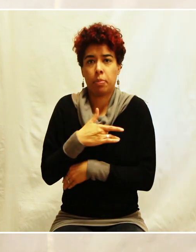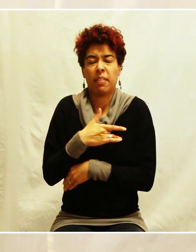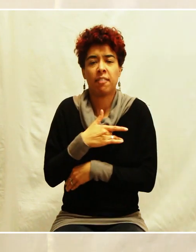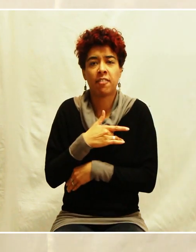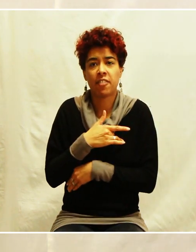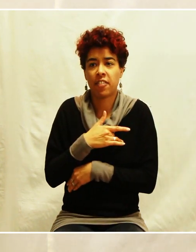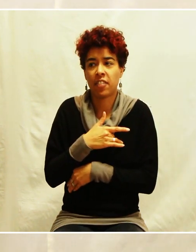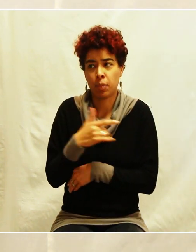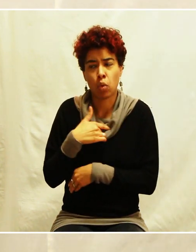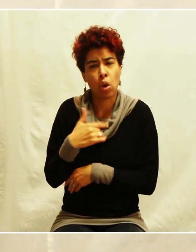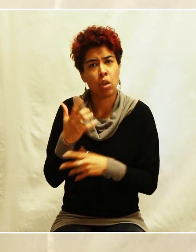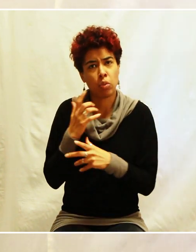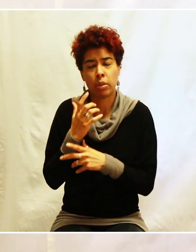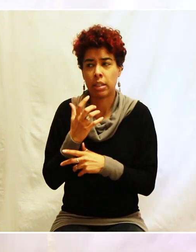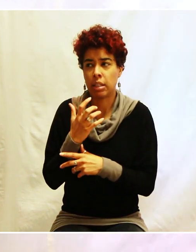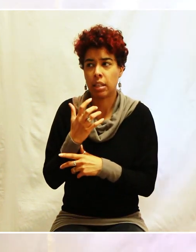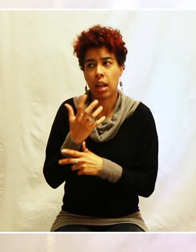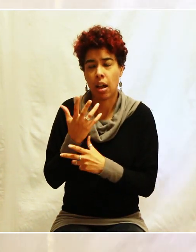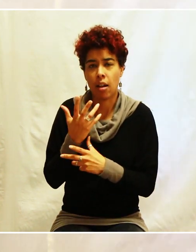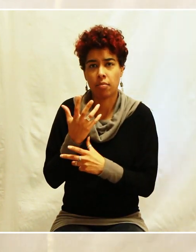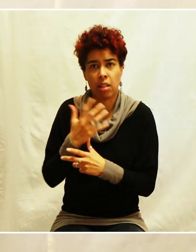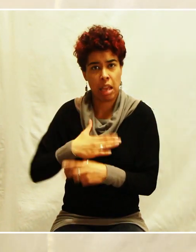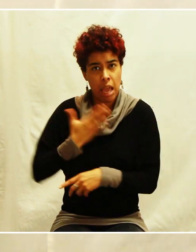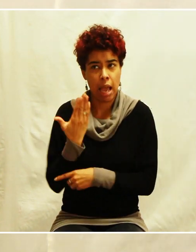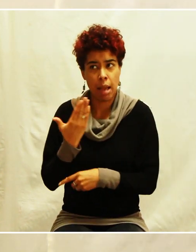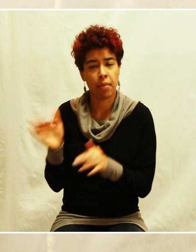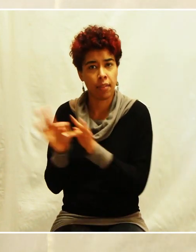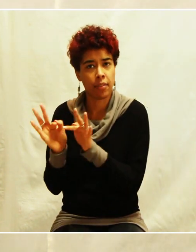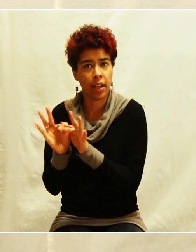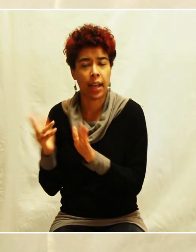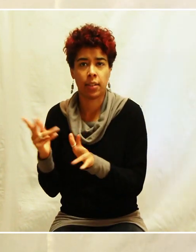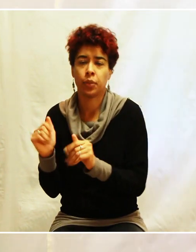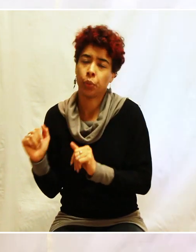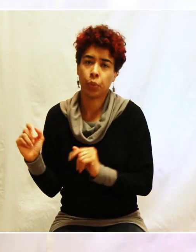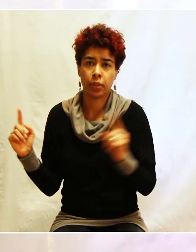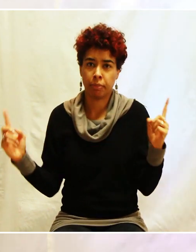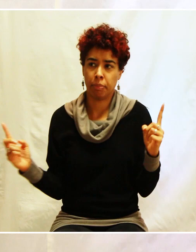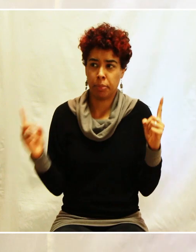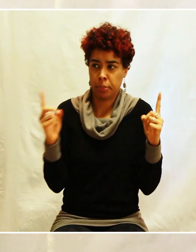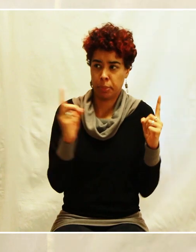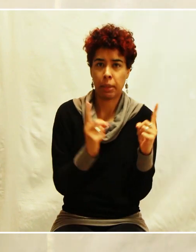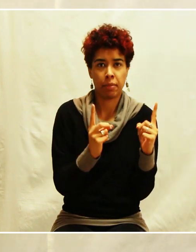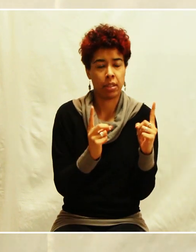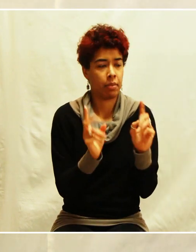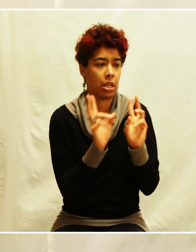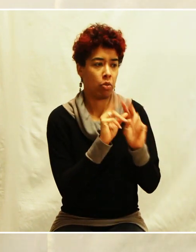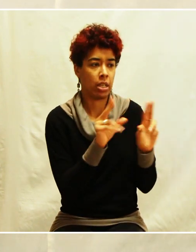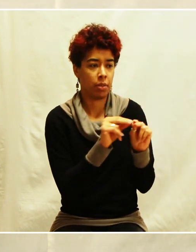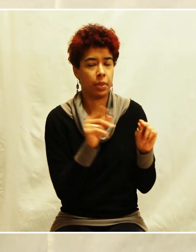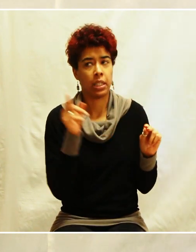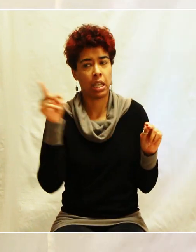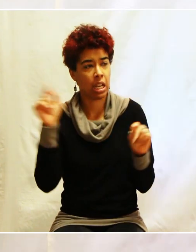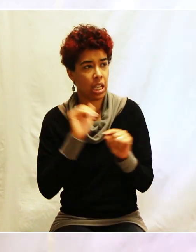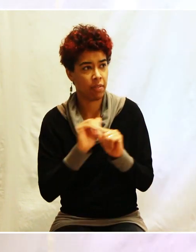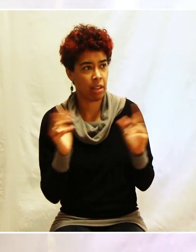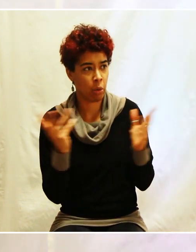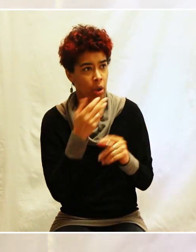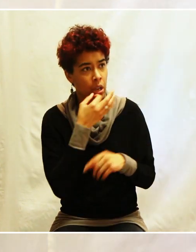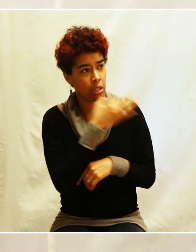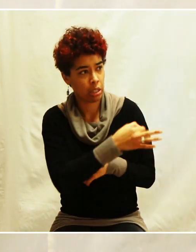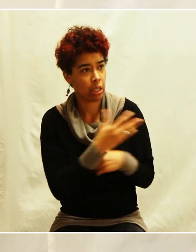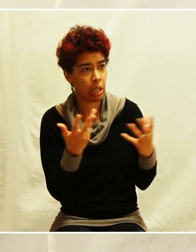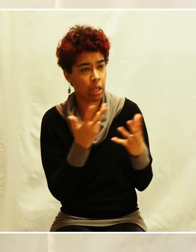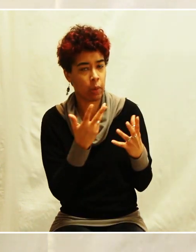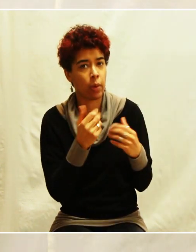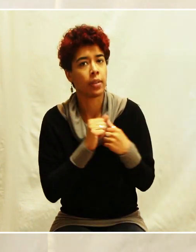frères. Et ce qu'il fait, il va aller voir son père et puis il va entrer dans sa présence pour lui expliquer ce qu'il est en train de se passer.